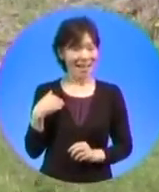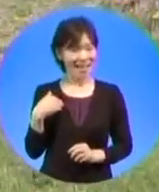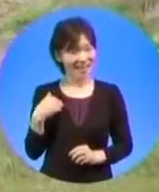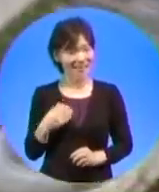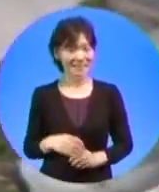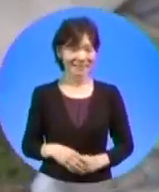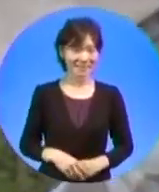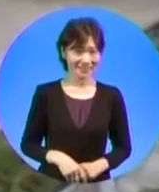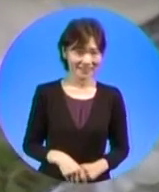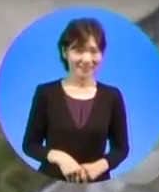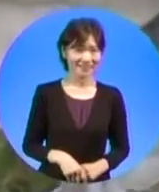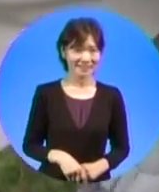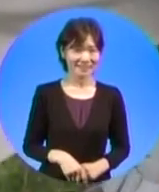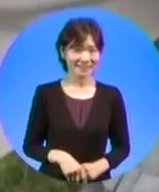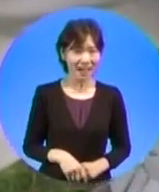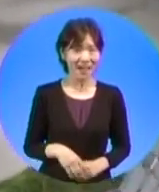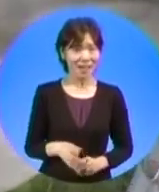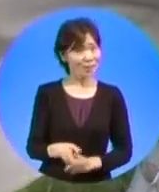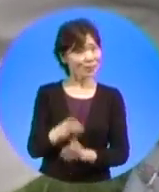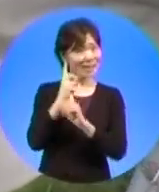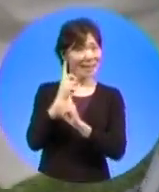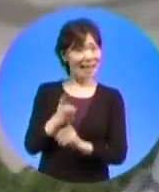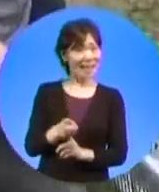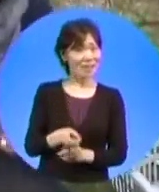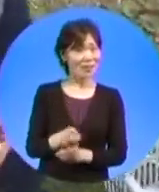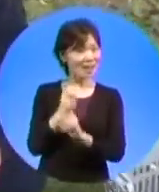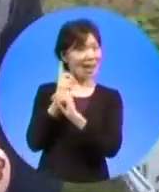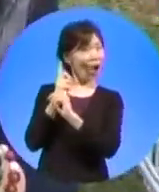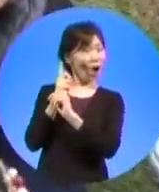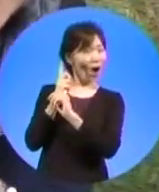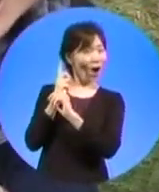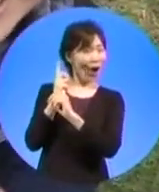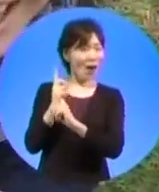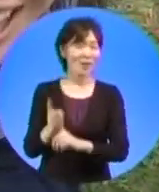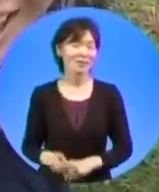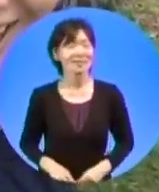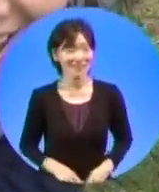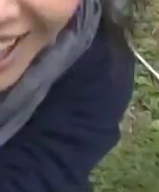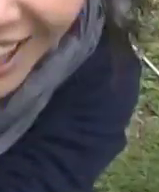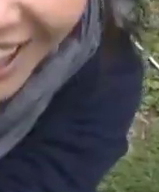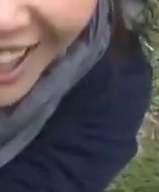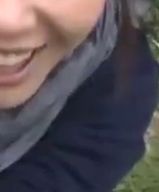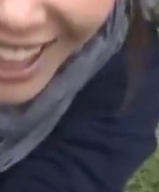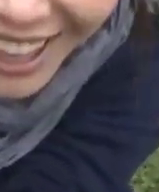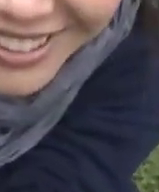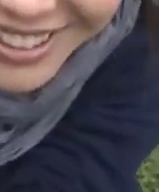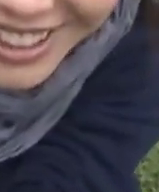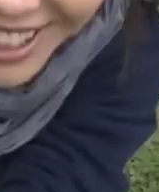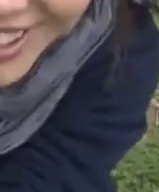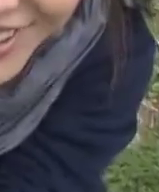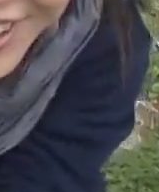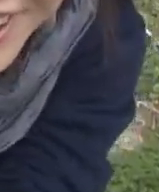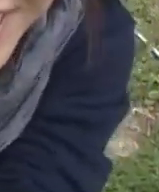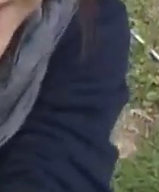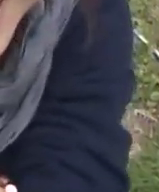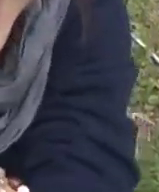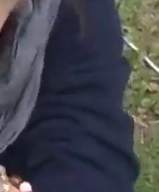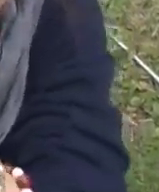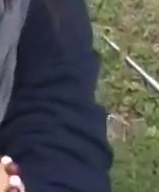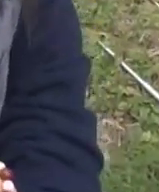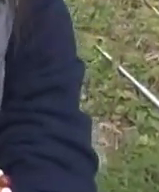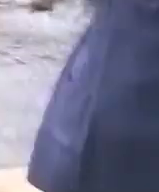たね。 釣れた、よかった。釣れました。釣れたよ。